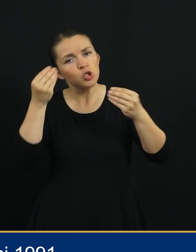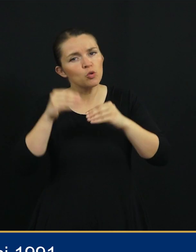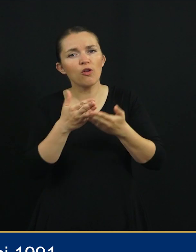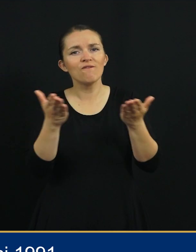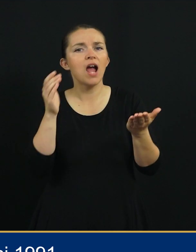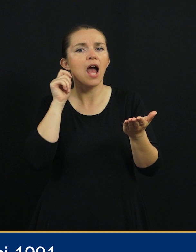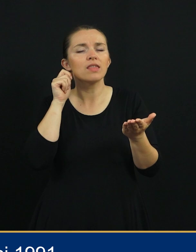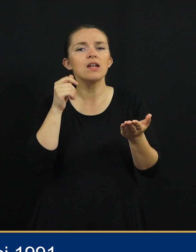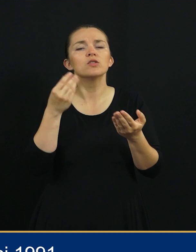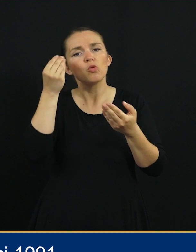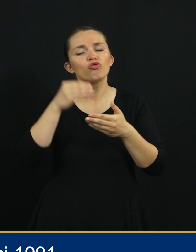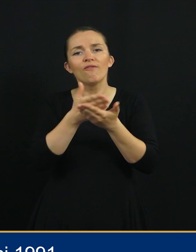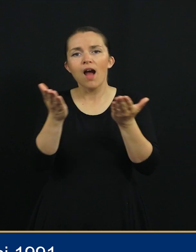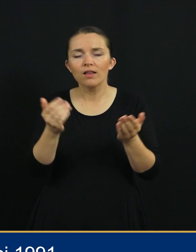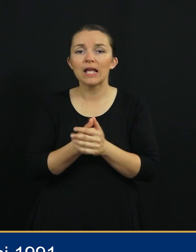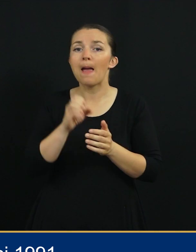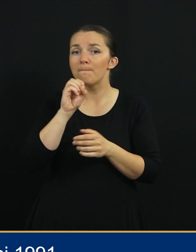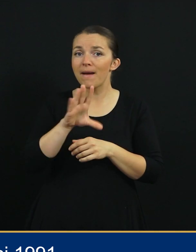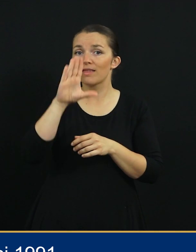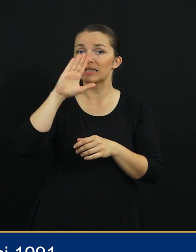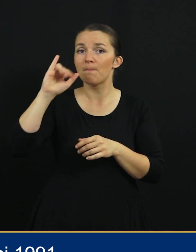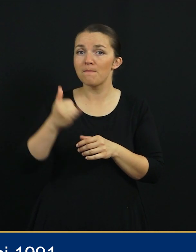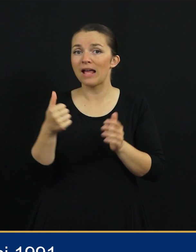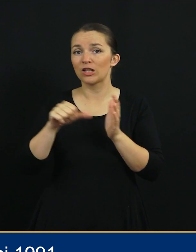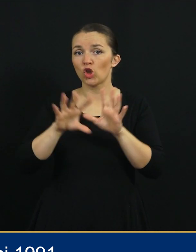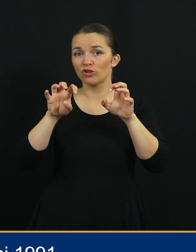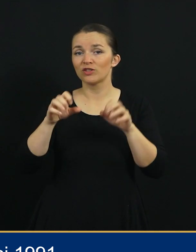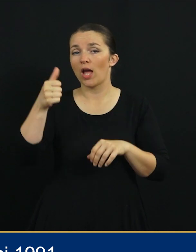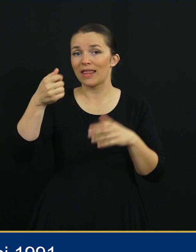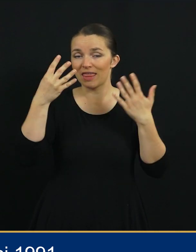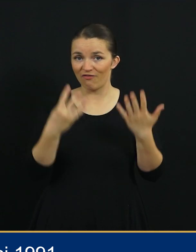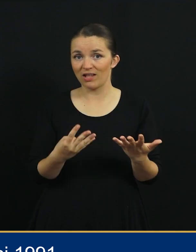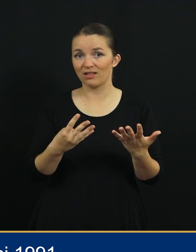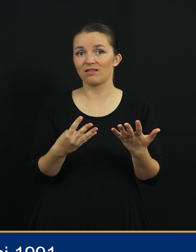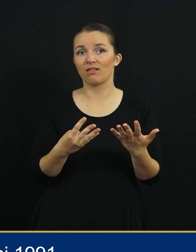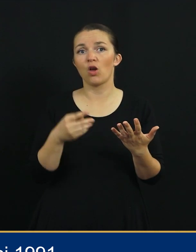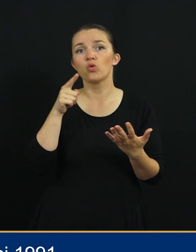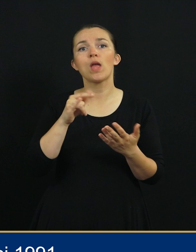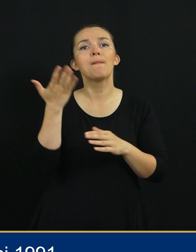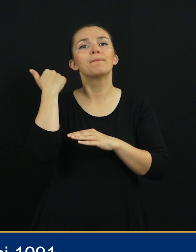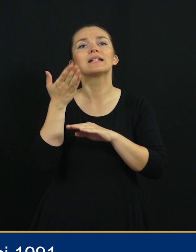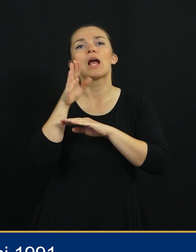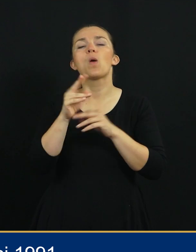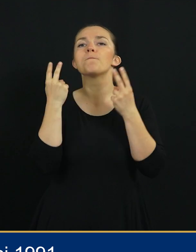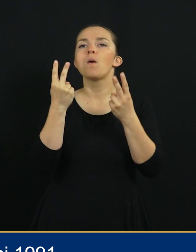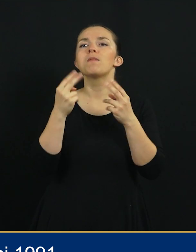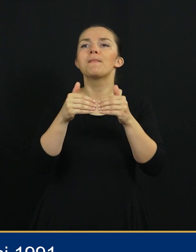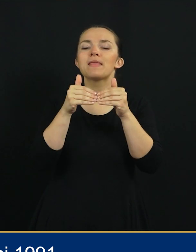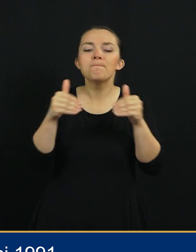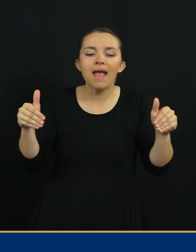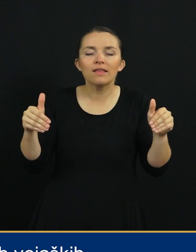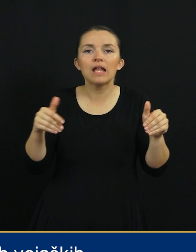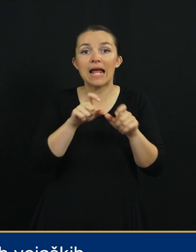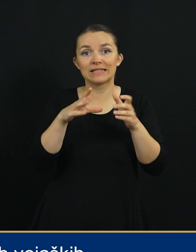Spoštovane in spoštovani, 15. maj 1991 je predstavljal pomemben mejnik, saj